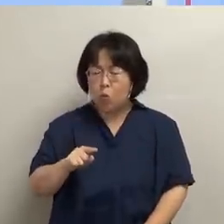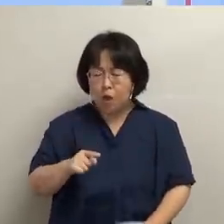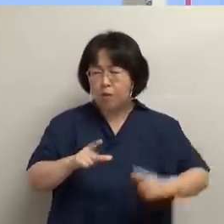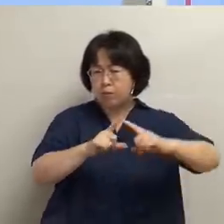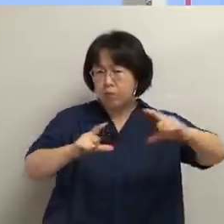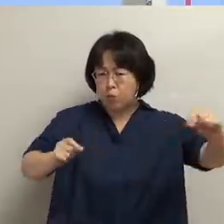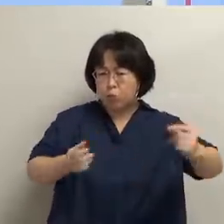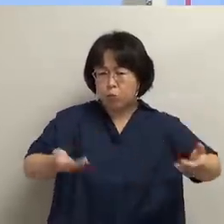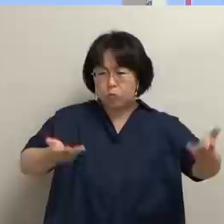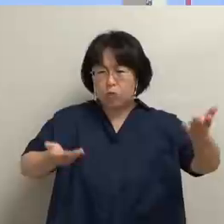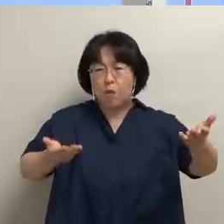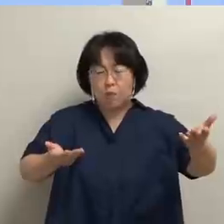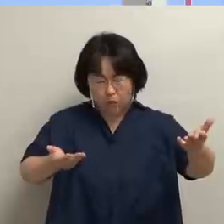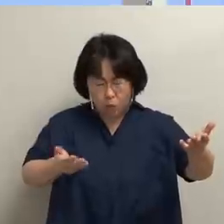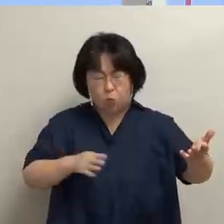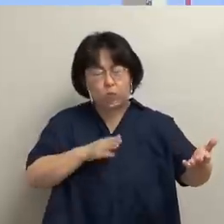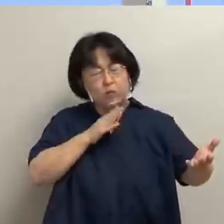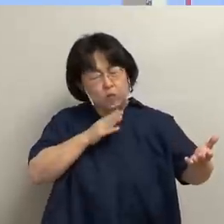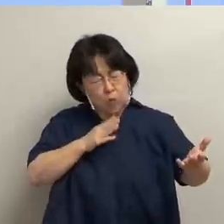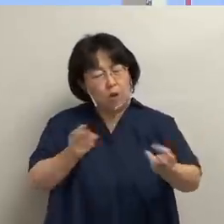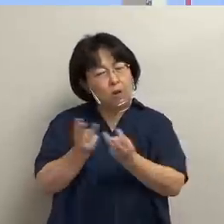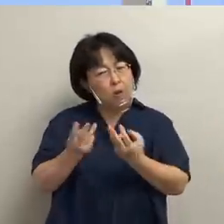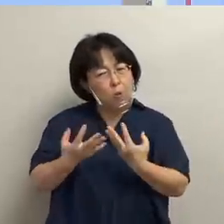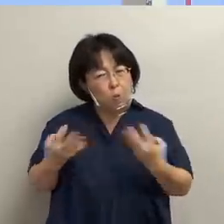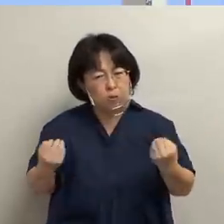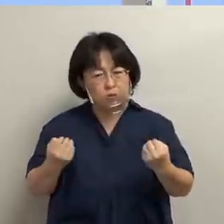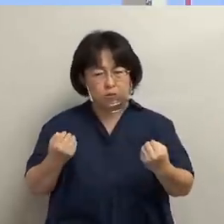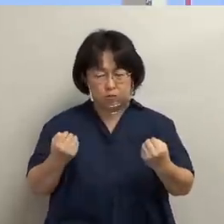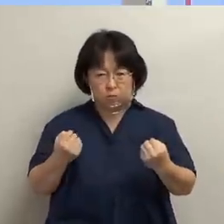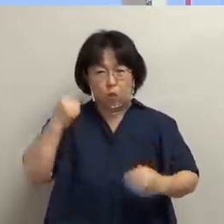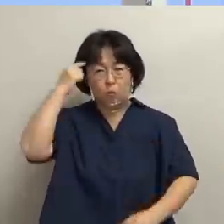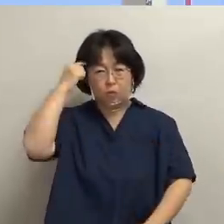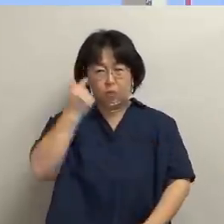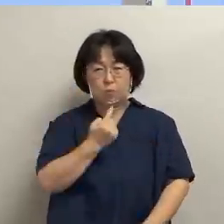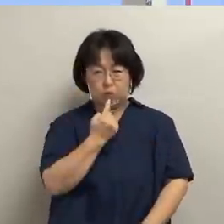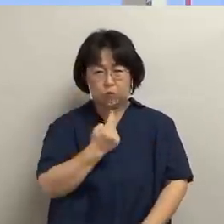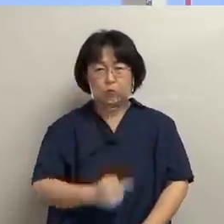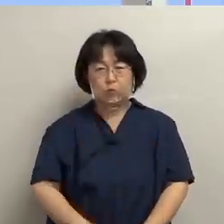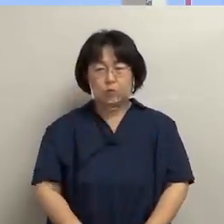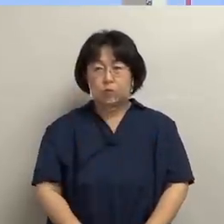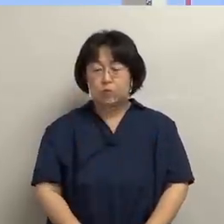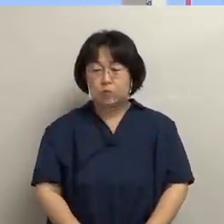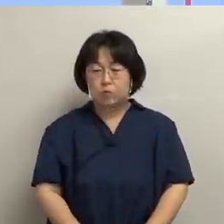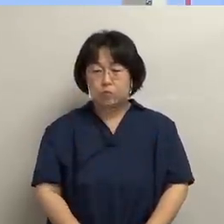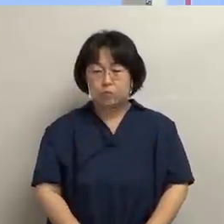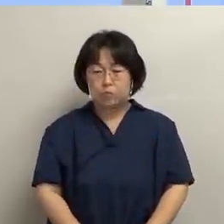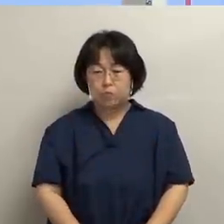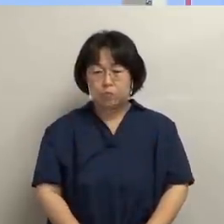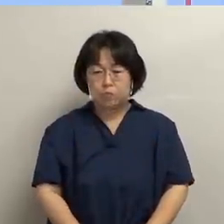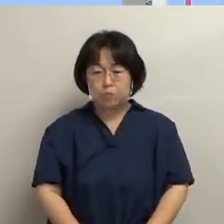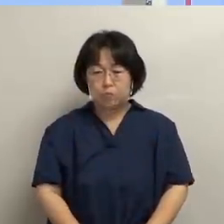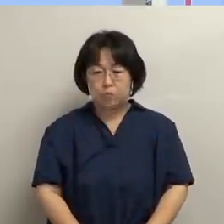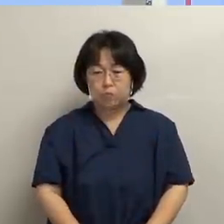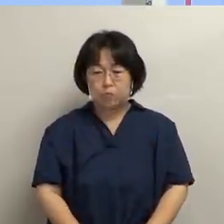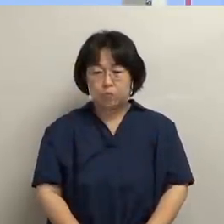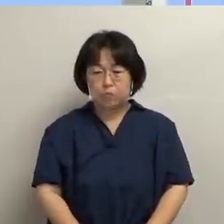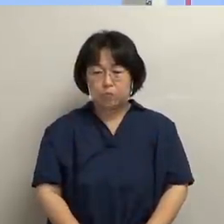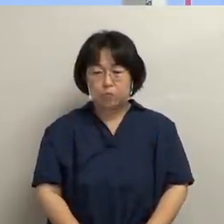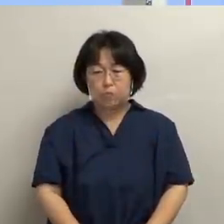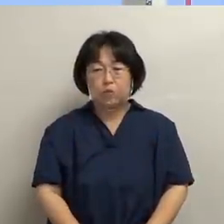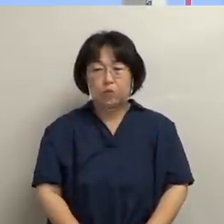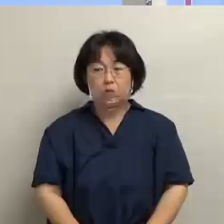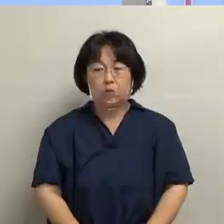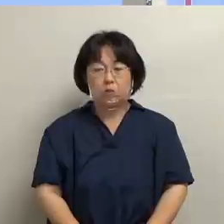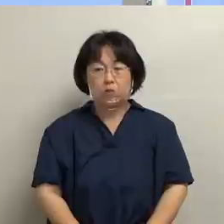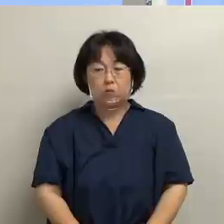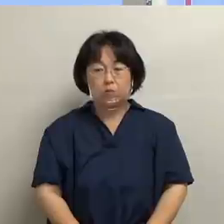ても非常に実は高い能力じゃないかなというふうにチートしては考えていますよくした後もう一点なんですが